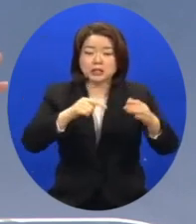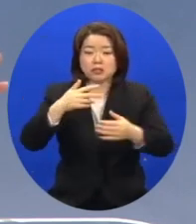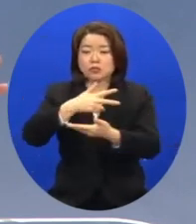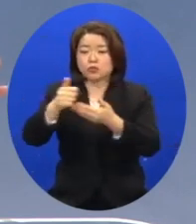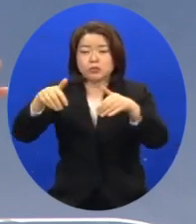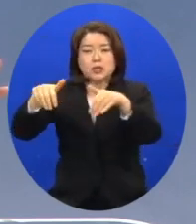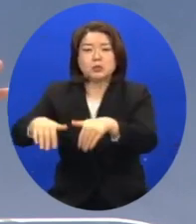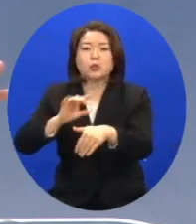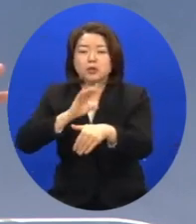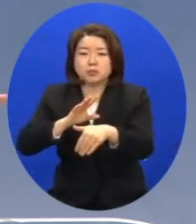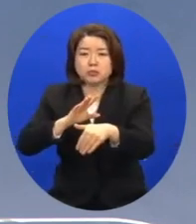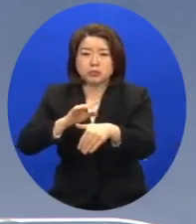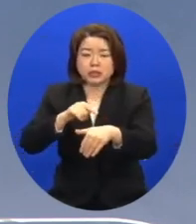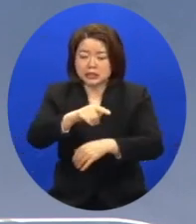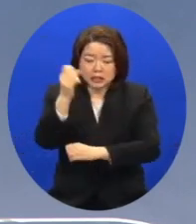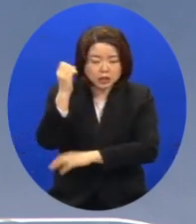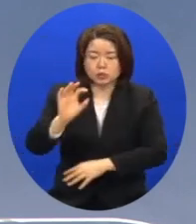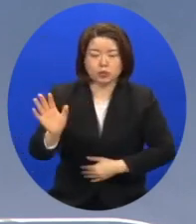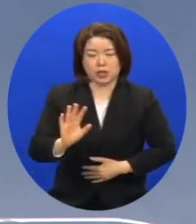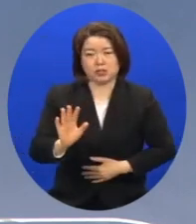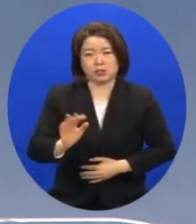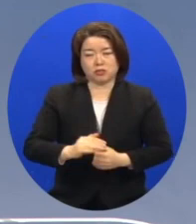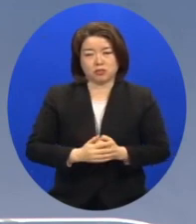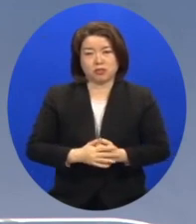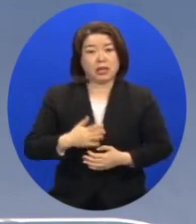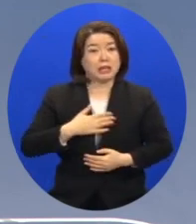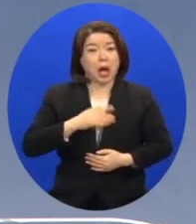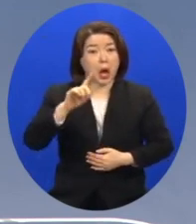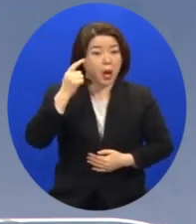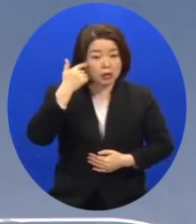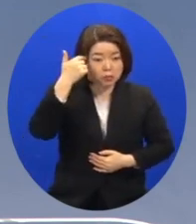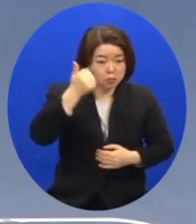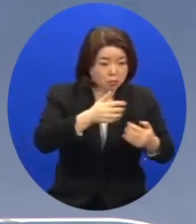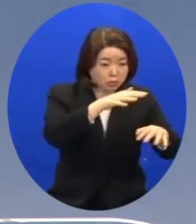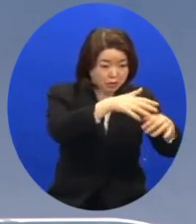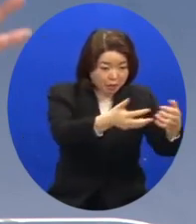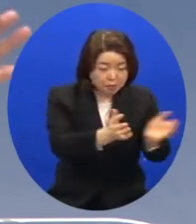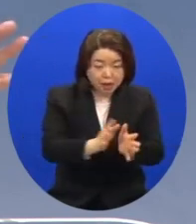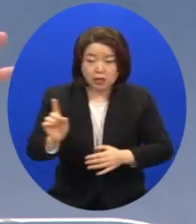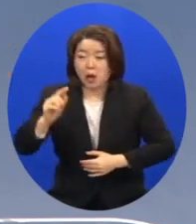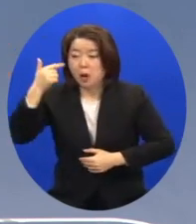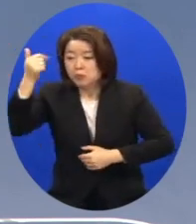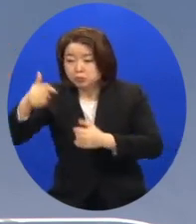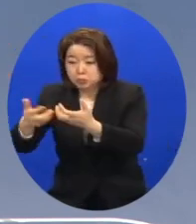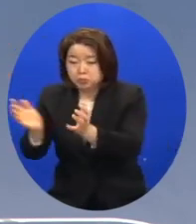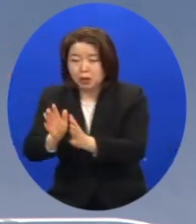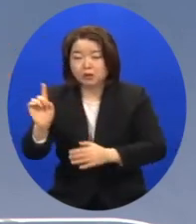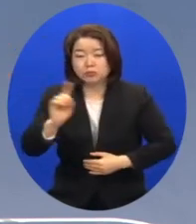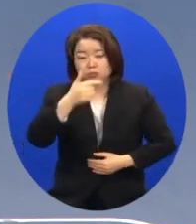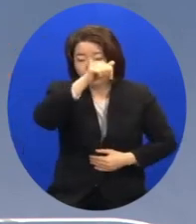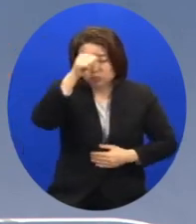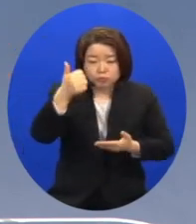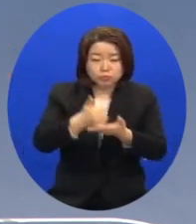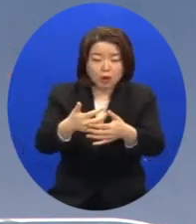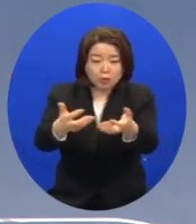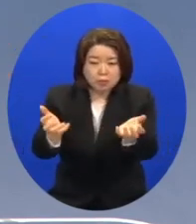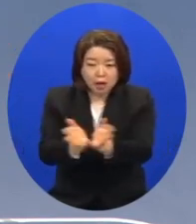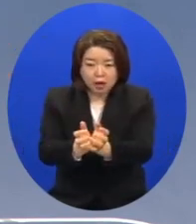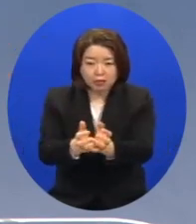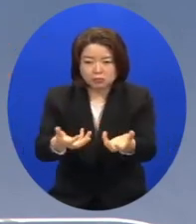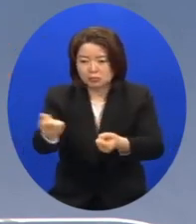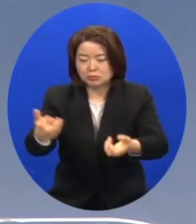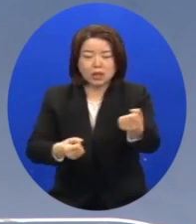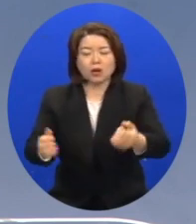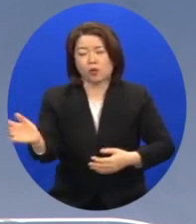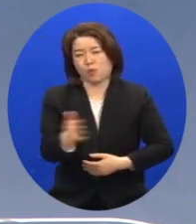기초 아닙니다 나는 어느 목사 받아 난 어느 목사 받아 난 어느 장로 파다 없습니다 교회는